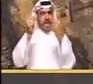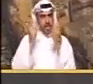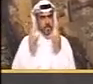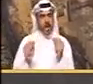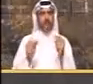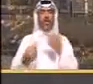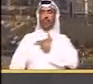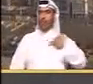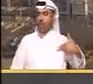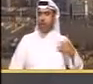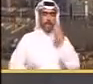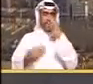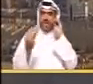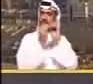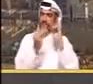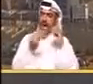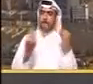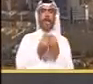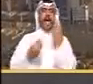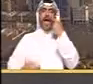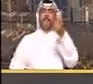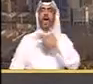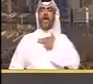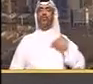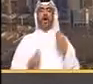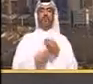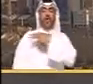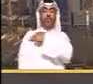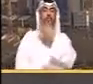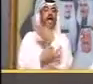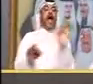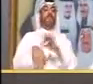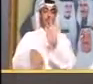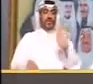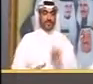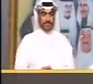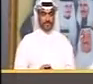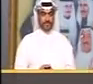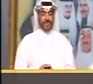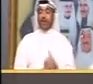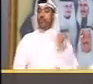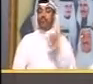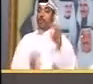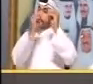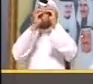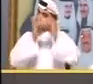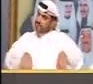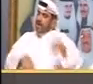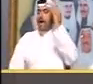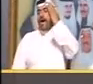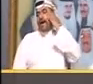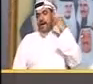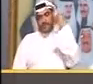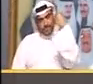وطنية مع المواطن في الكشف عن الجريمة والقبض على المجرم. التسامح، تعاون المواطنين،